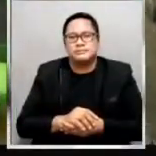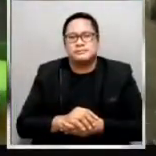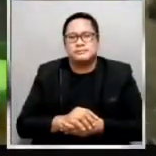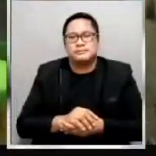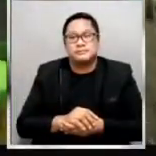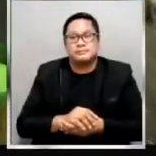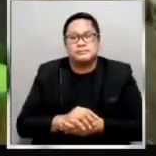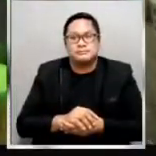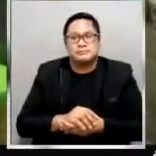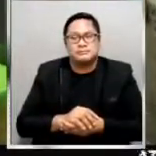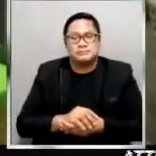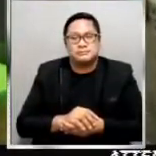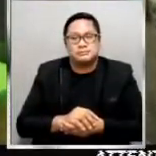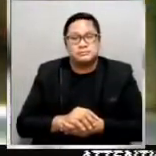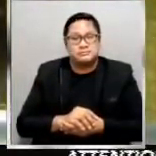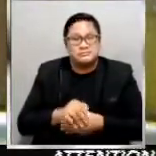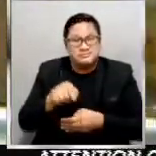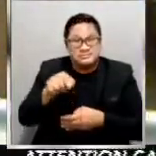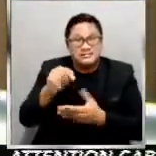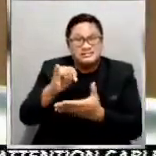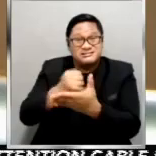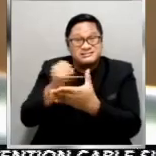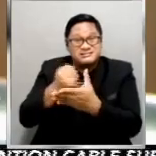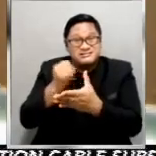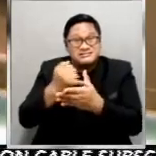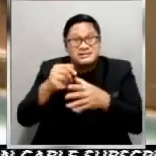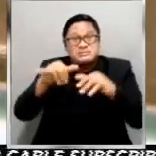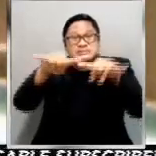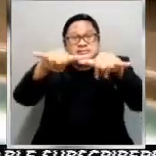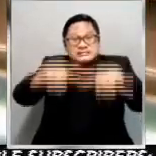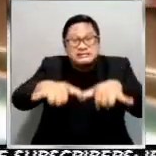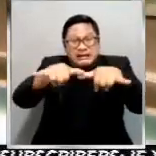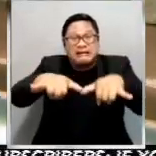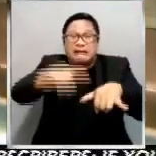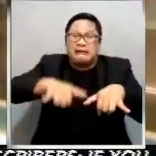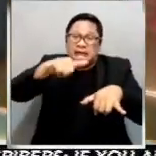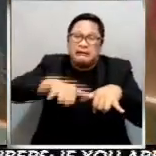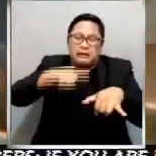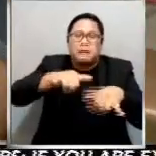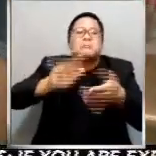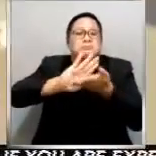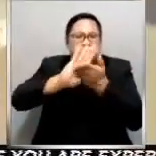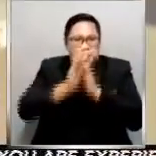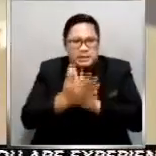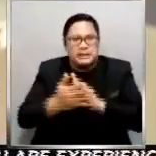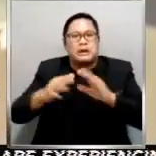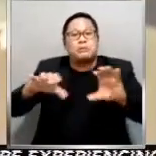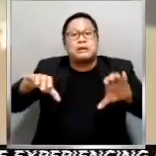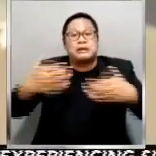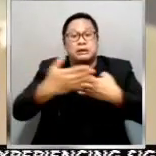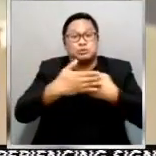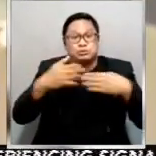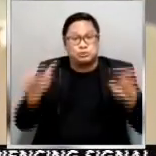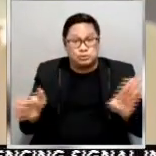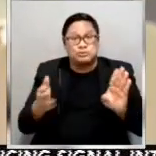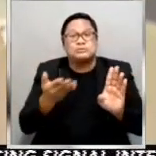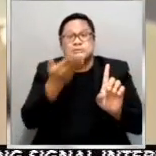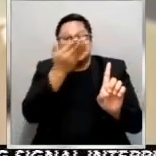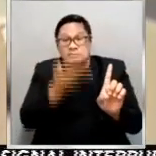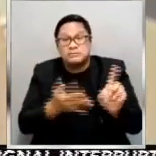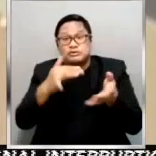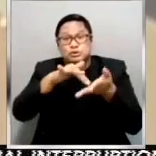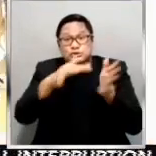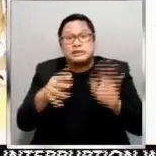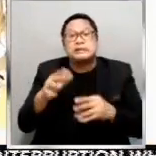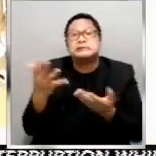Ang nakatenggang jeepney ng amang tsuper ang nagsisilbing silid-aralan ng grade 3 student na si Elrich Joy sa may tandang Sora,